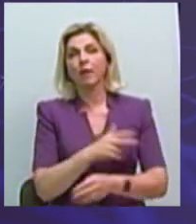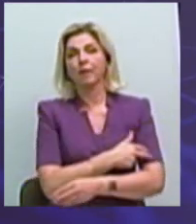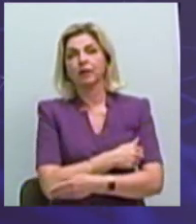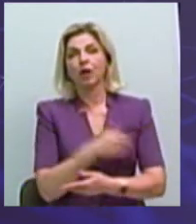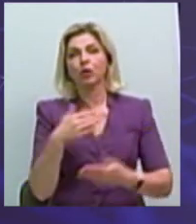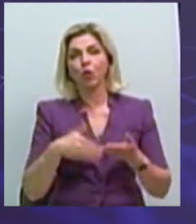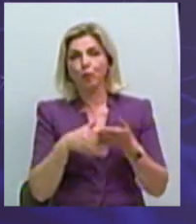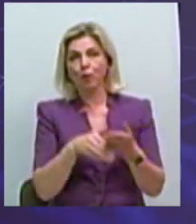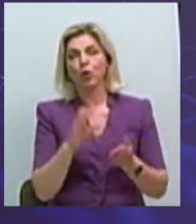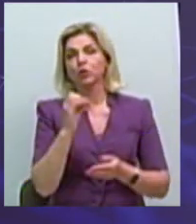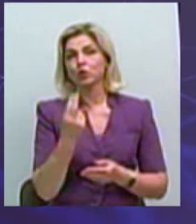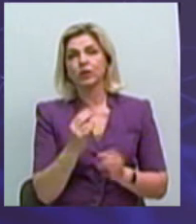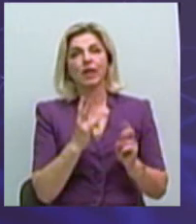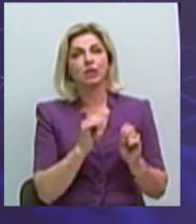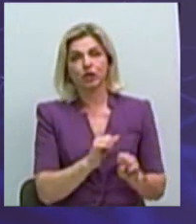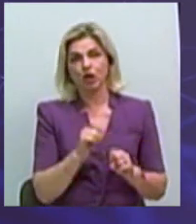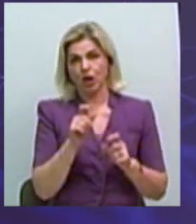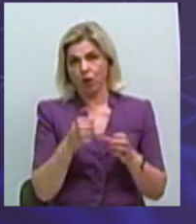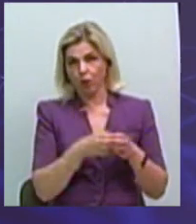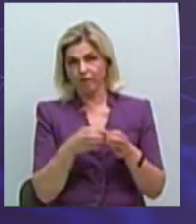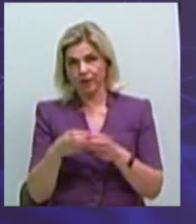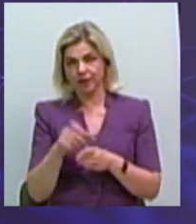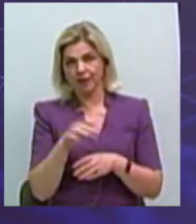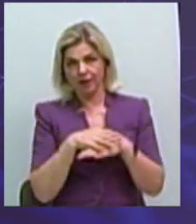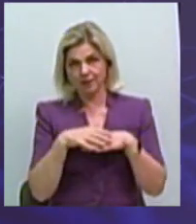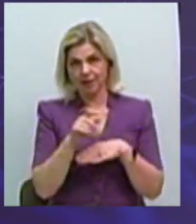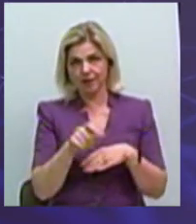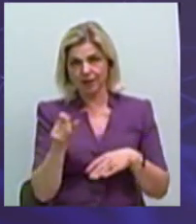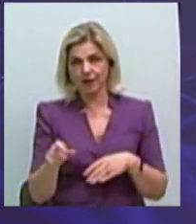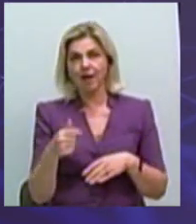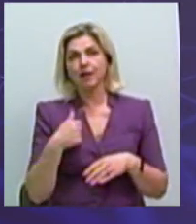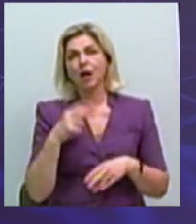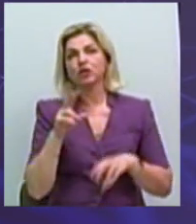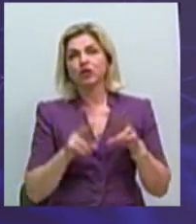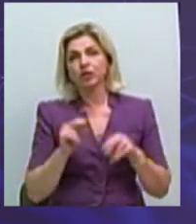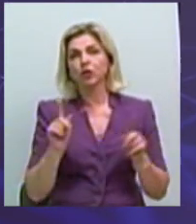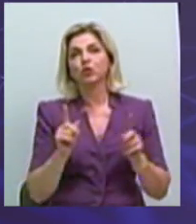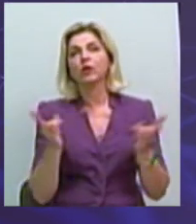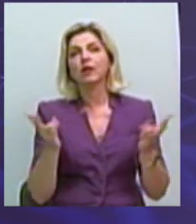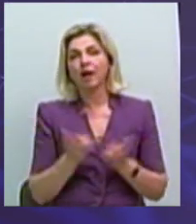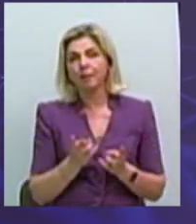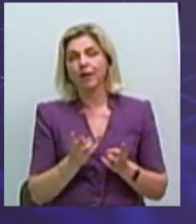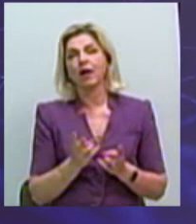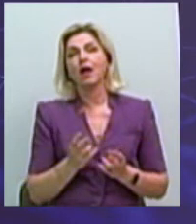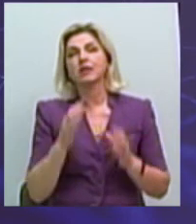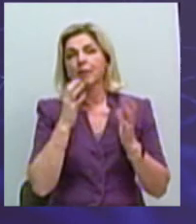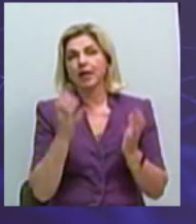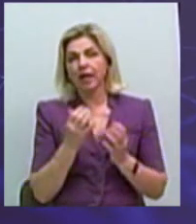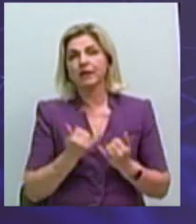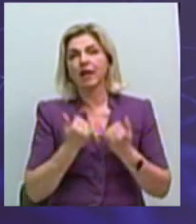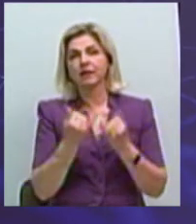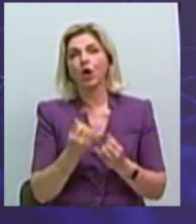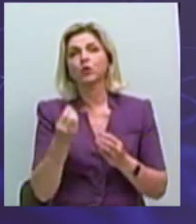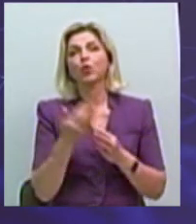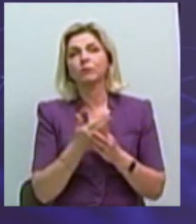допомоги соціально захищеним верствам населення. Також чином я вважаю, що потрібно зберегти можливість надання субсидій соціально